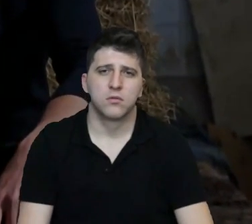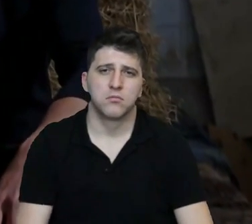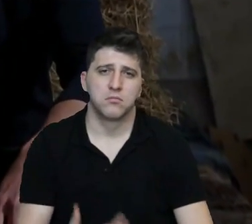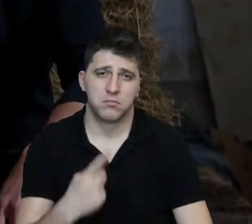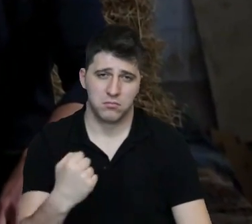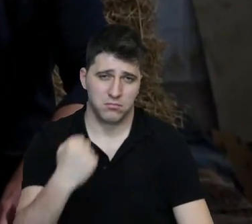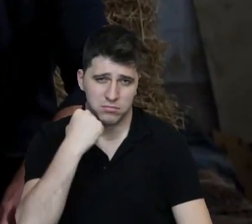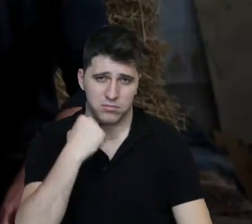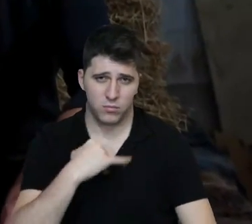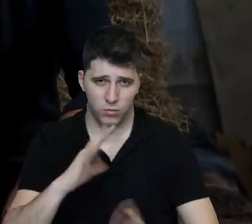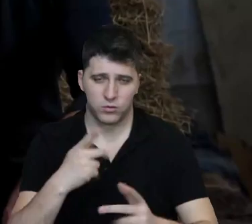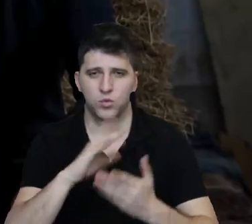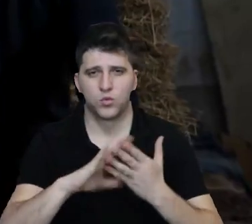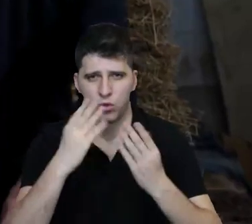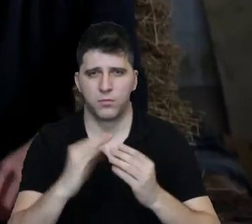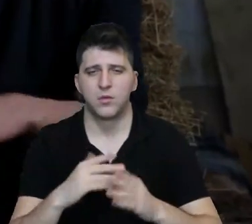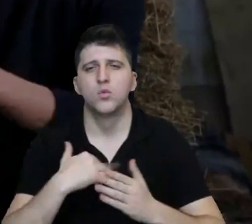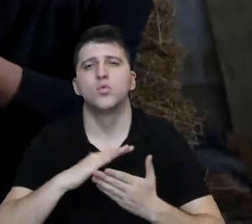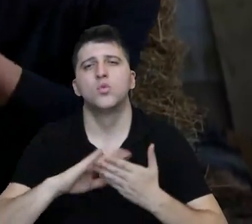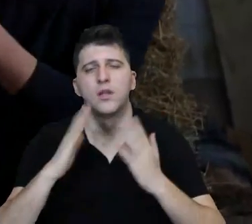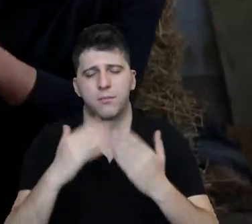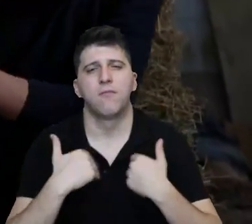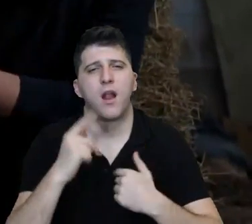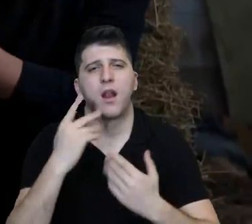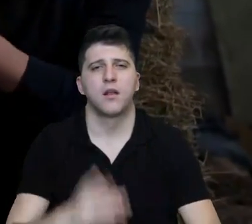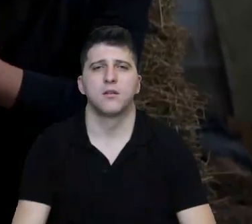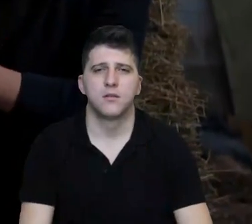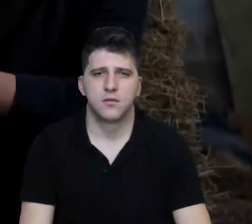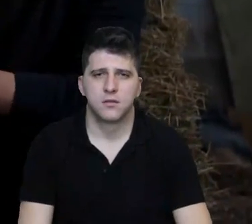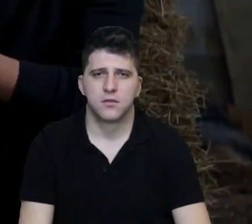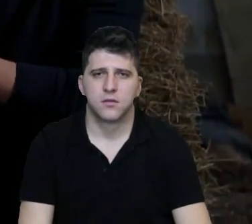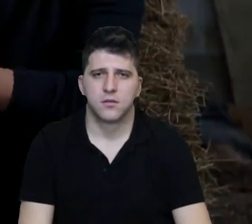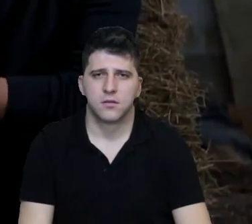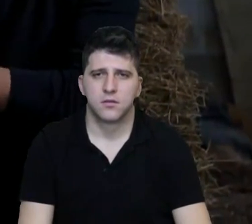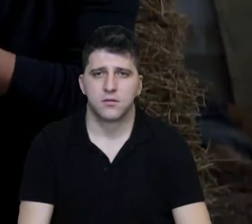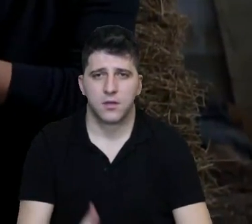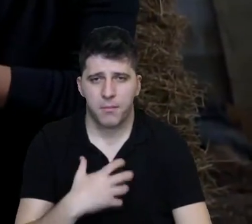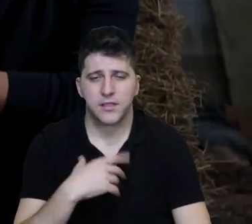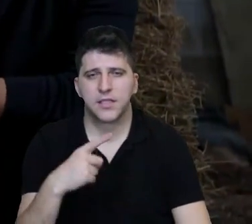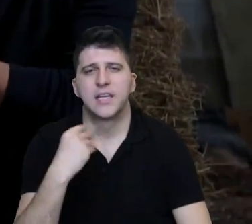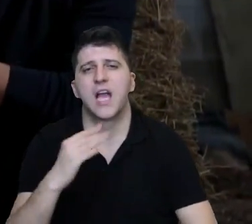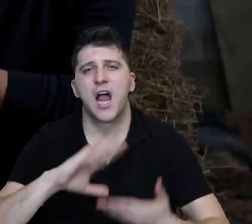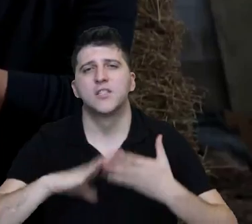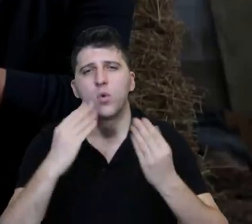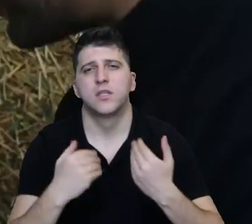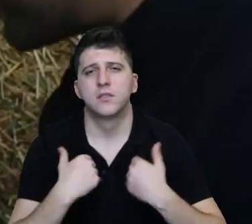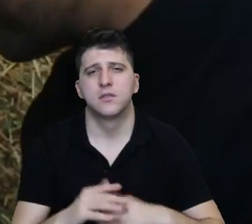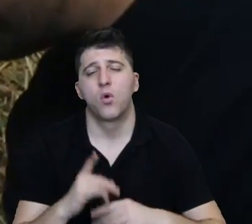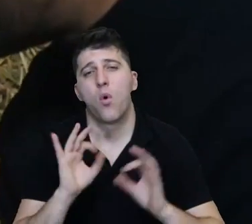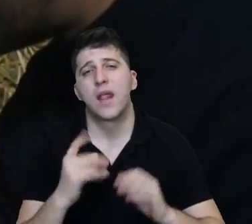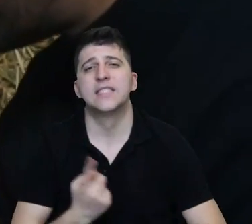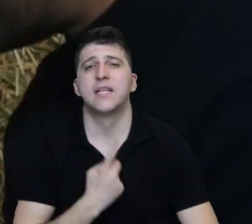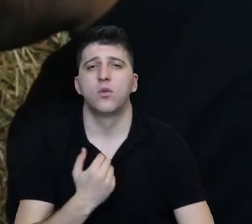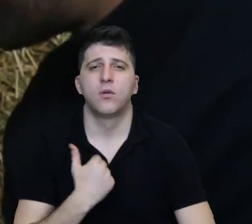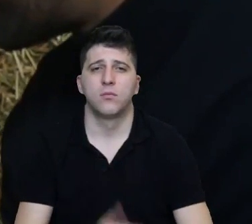Yamulursam düzeltirsin değil mi? Dümdüz ederim valla. Koluna vurdu. Bence biz çok iyi arkadaş olacağız seninle. Yani öyle